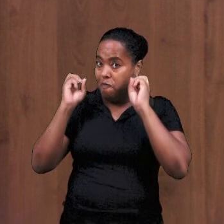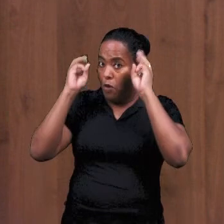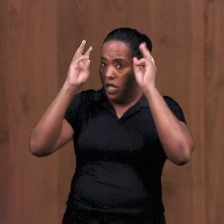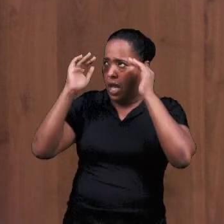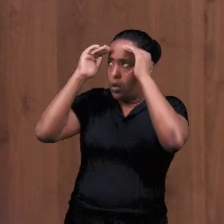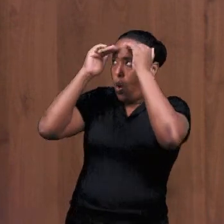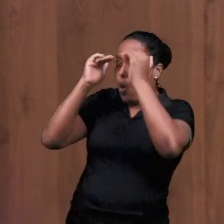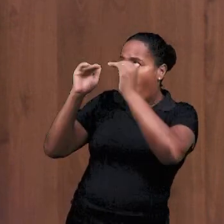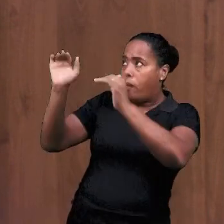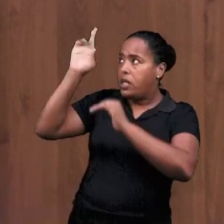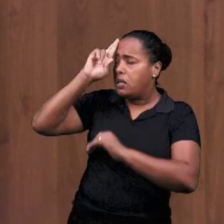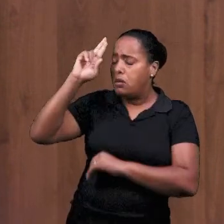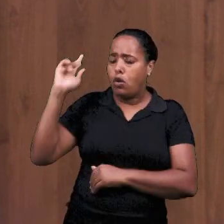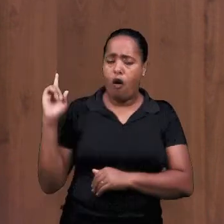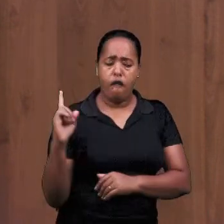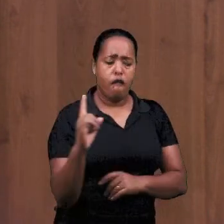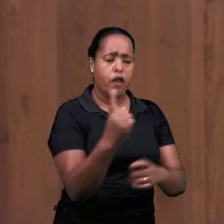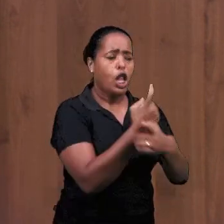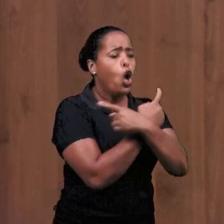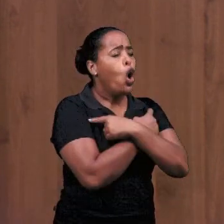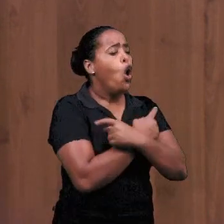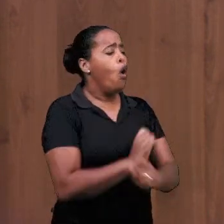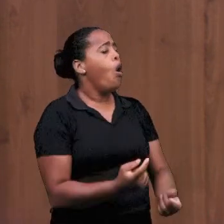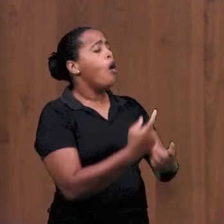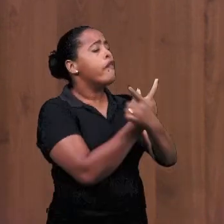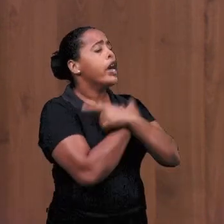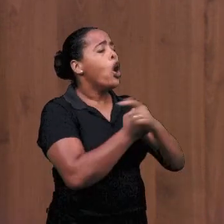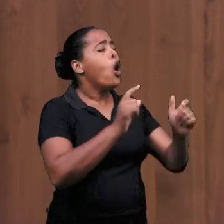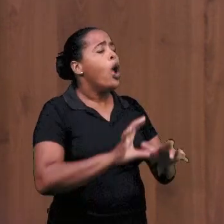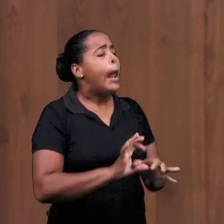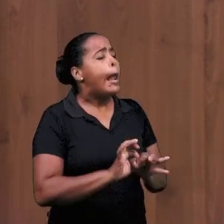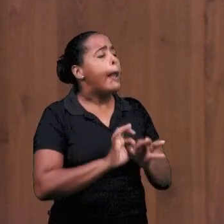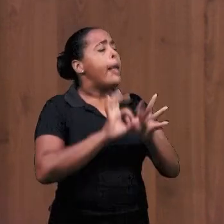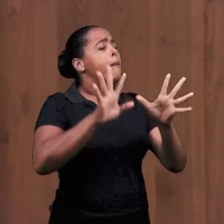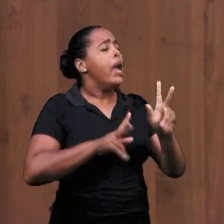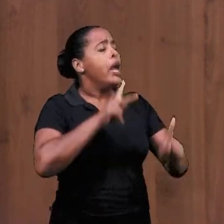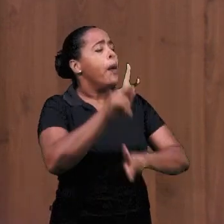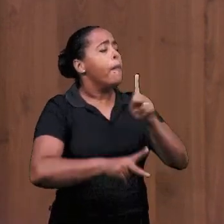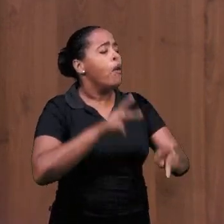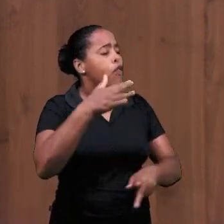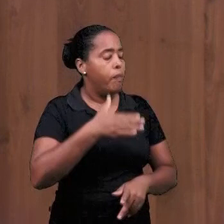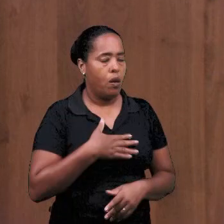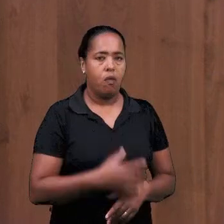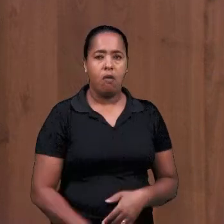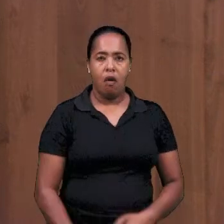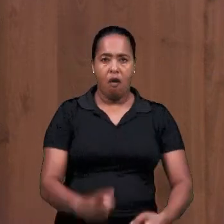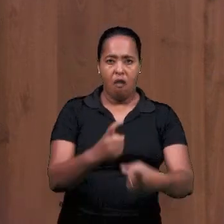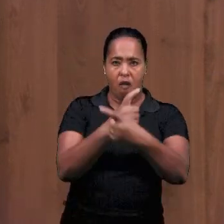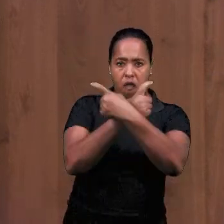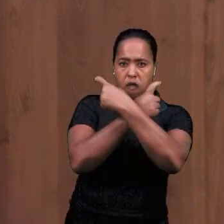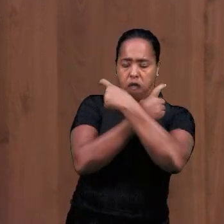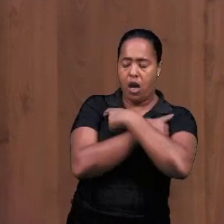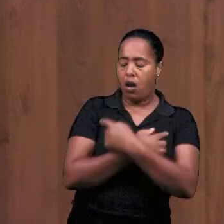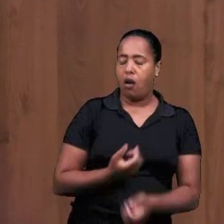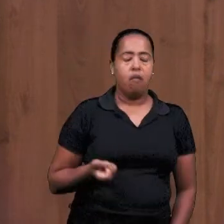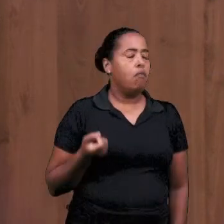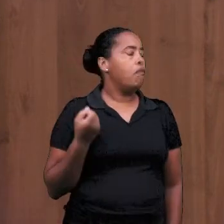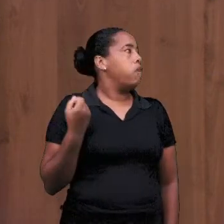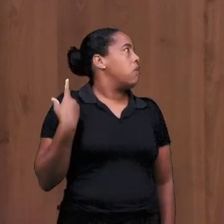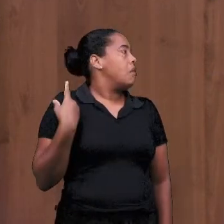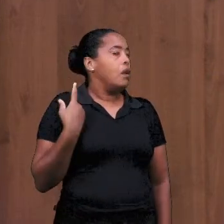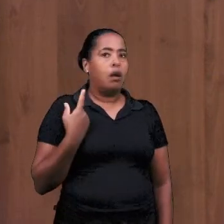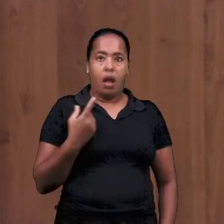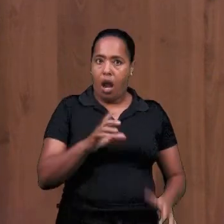Moïse, par ordre du Seigneur, a dit à Pharaon, « Laisse mon peuple partir. » Et Pharaon n'a pas laissé. Et